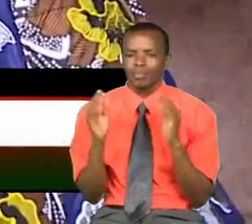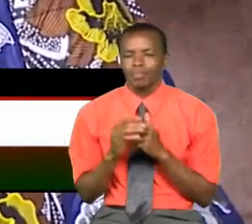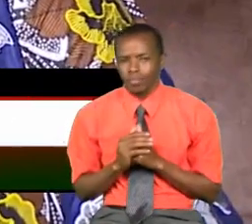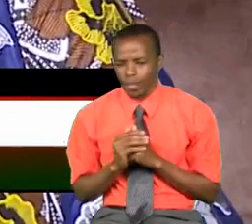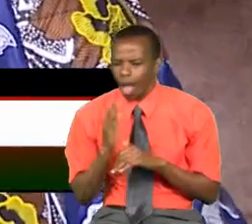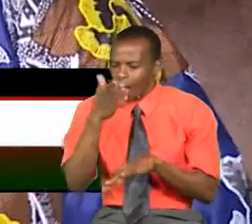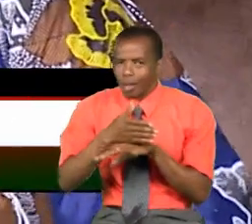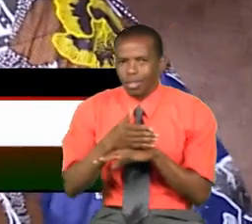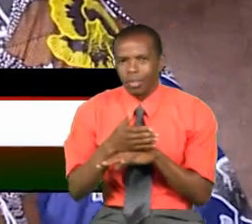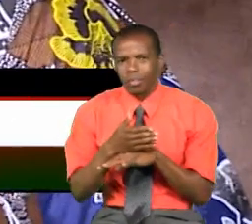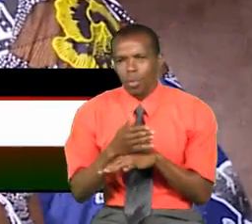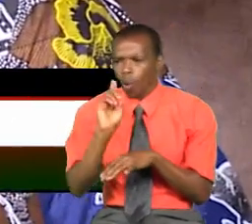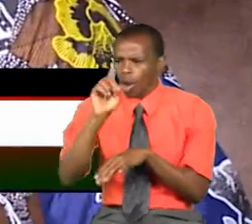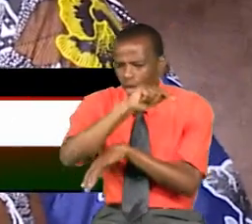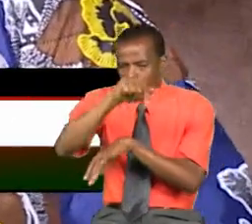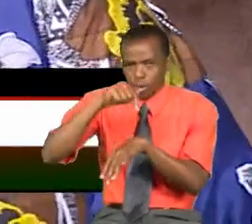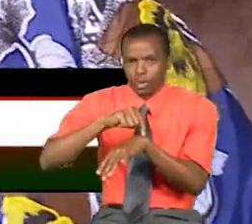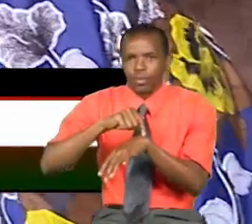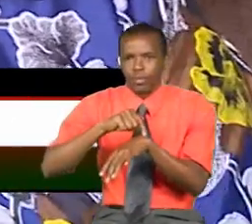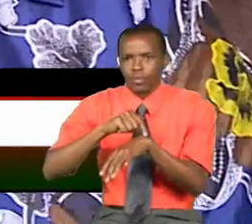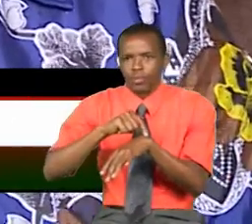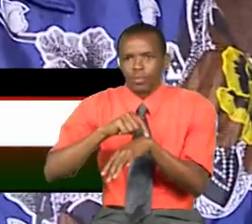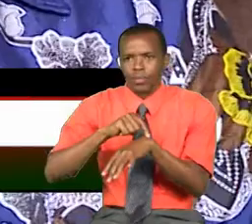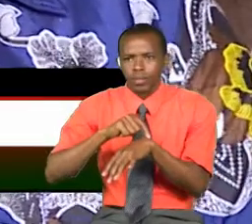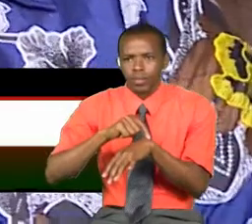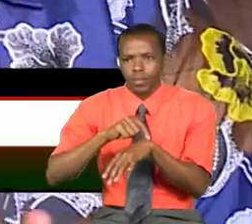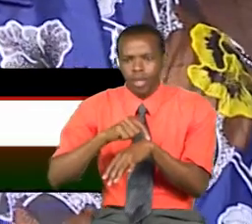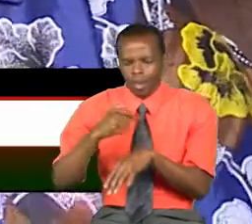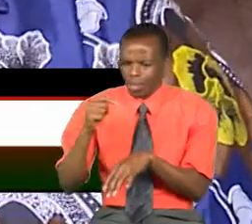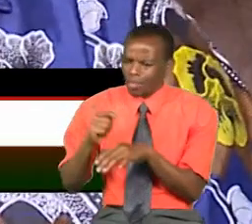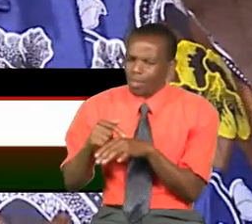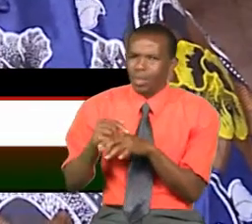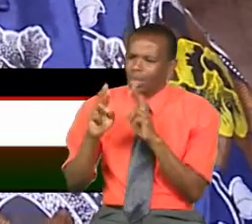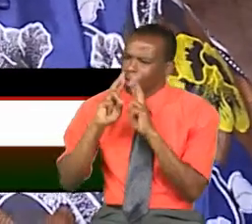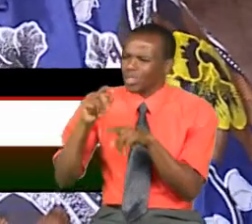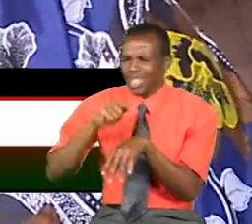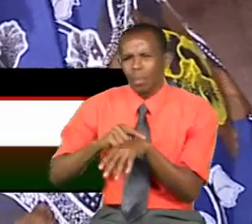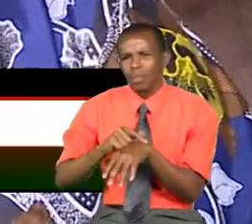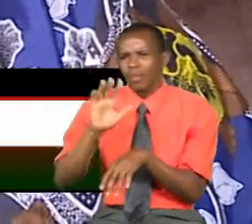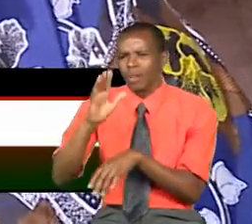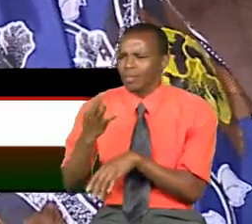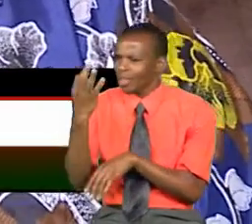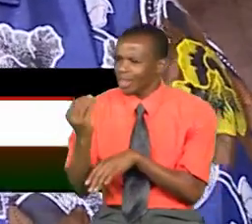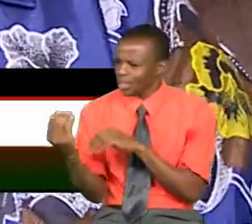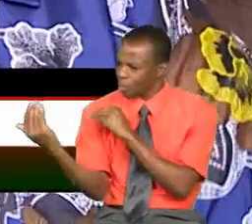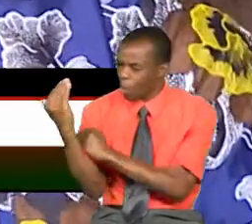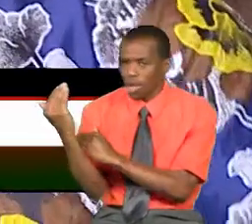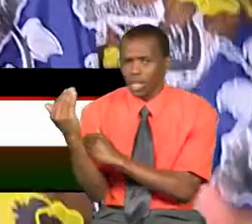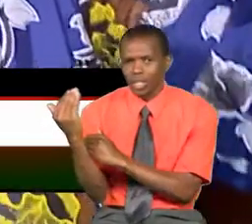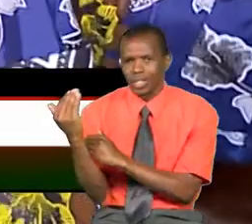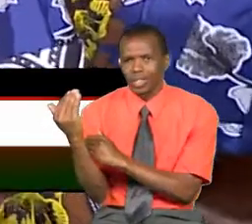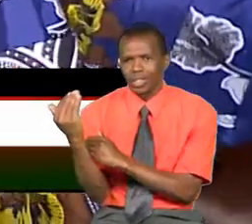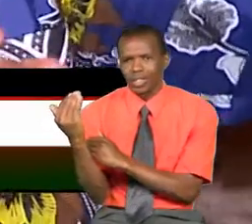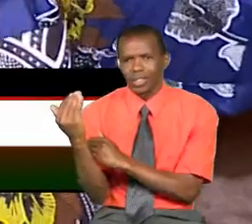kama saa moja hivi, wakati huo nikitangaza ilikuwa ni kama 5:30 asubuhi. Saa 11 nusu,